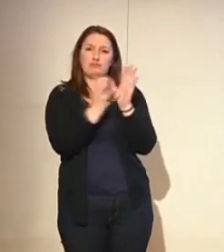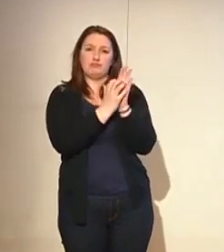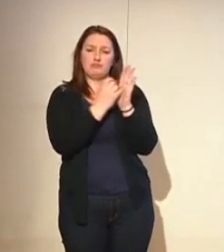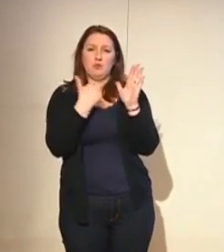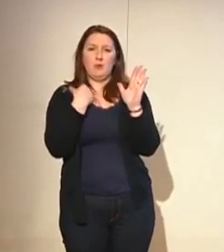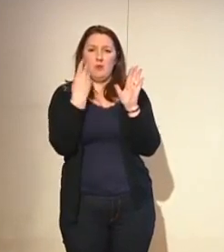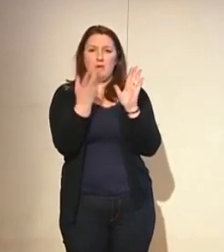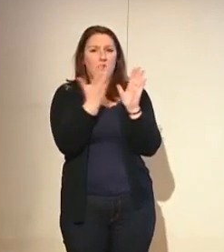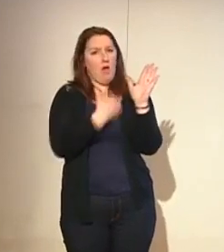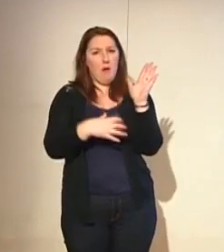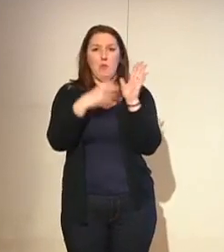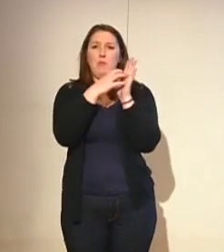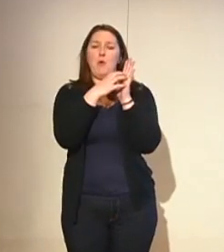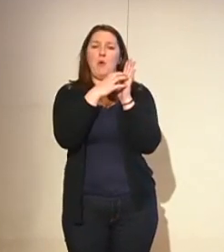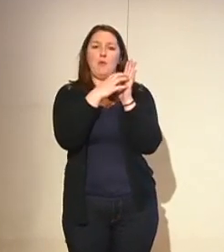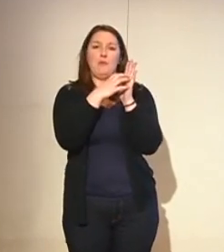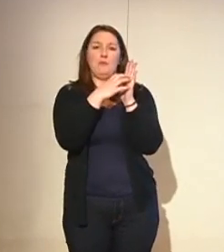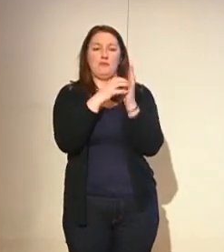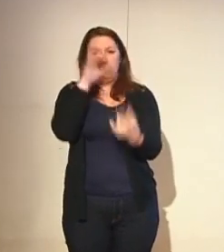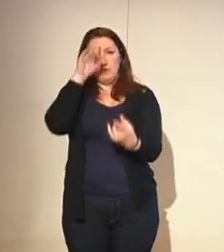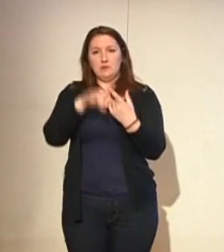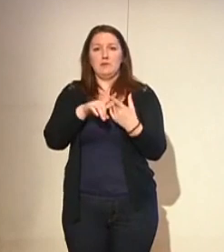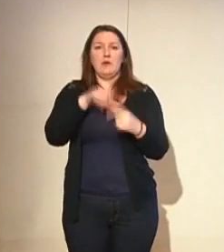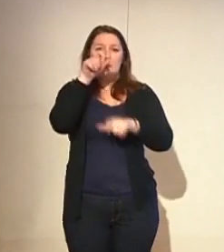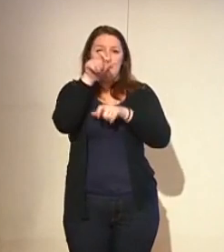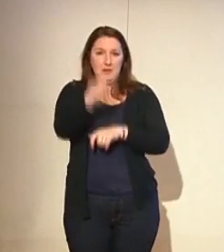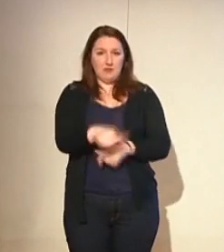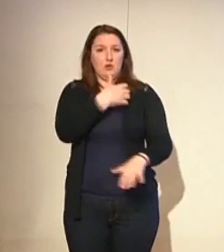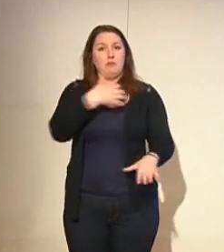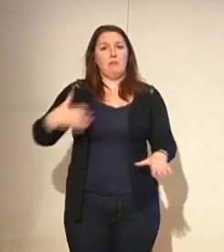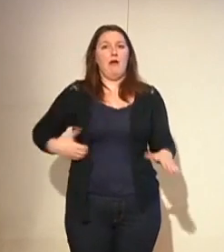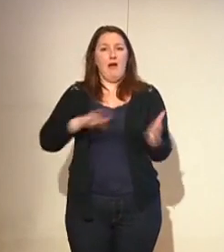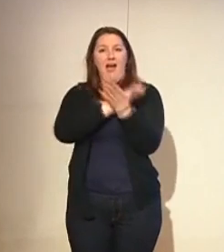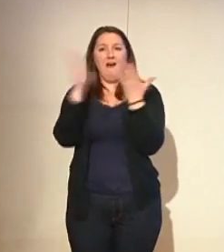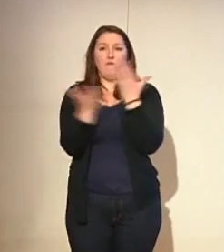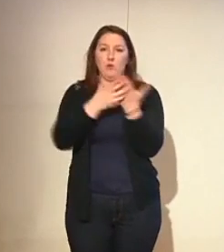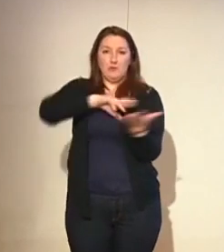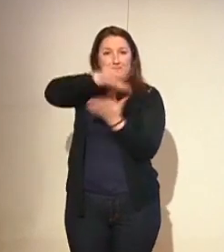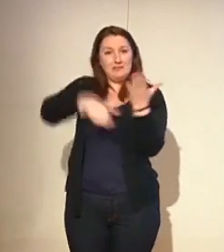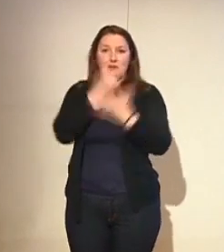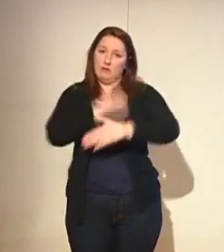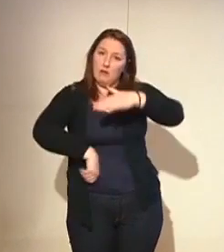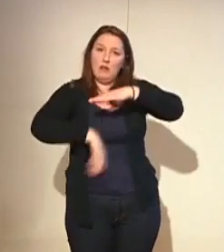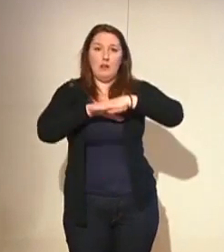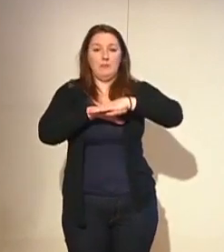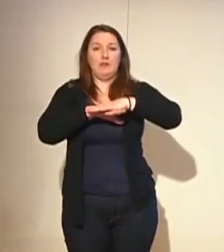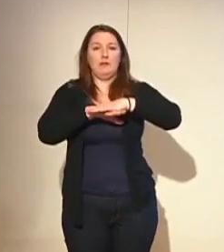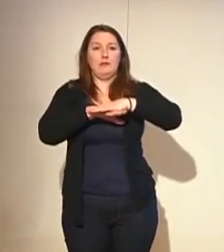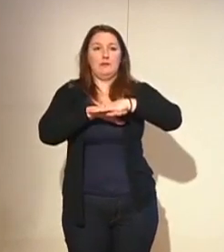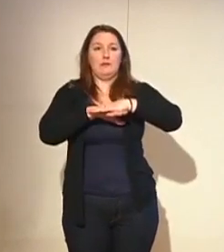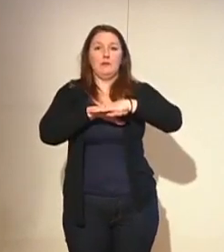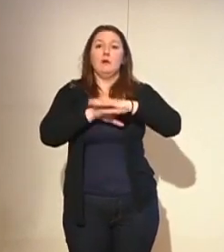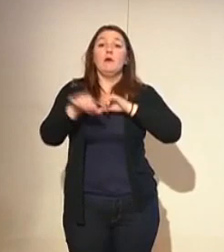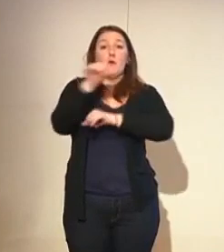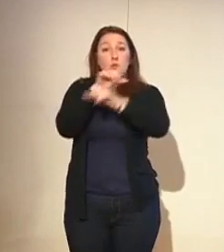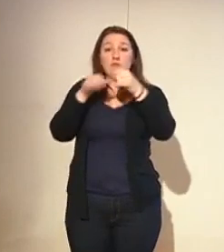le pouvoir donné au maire de signer les abonant soit limité pour les les avenants qui ne modifient pas l'économie du